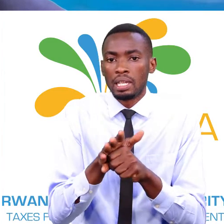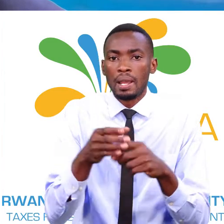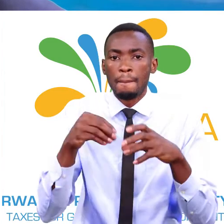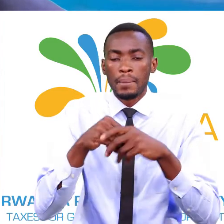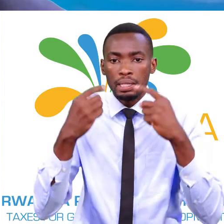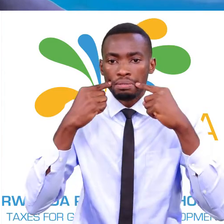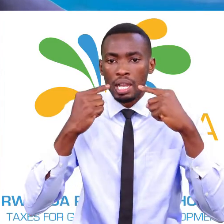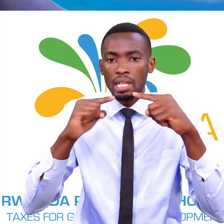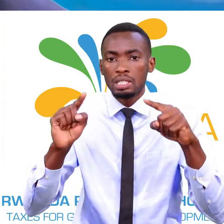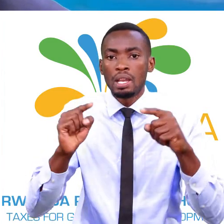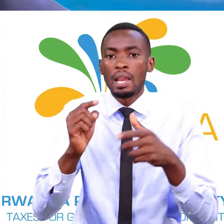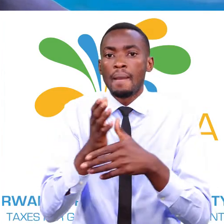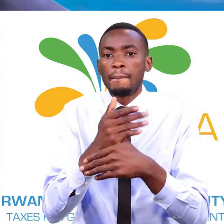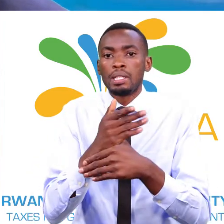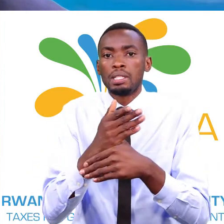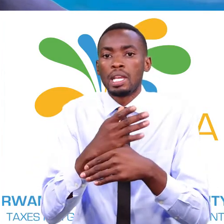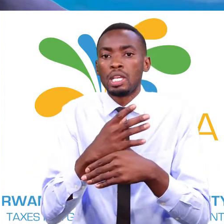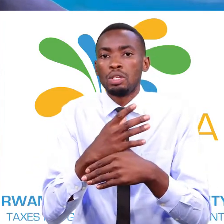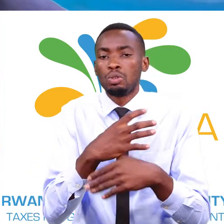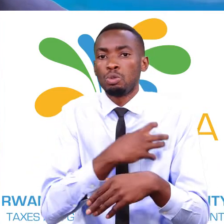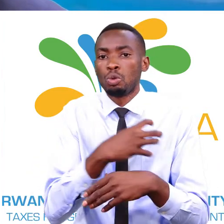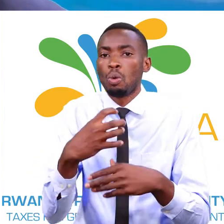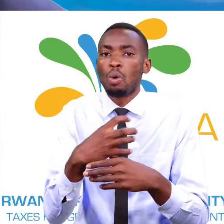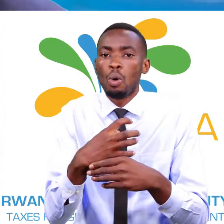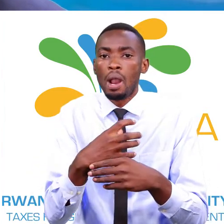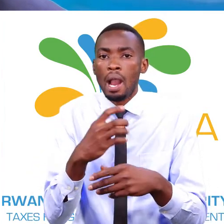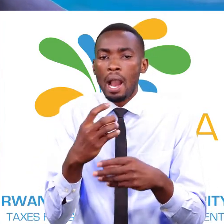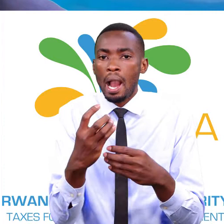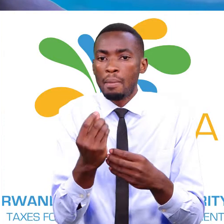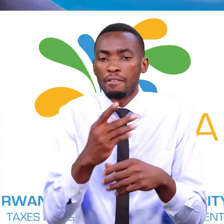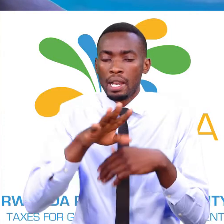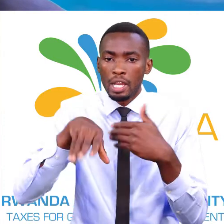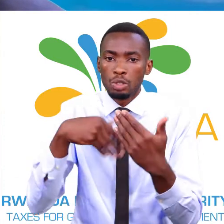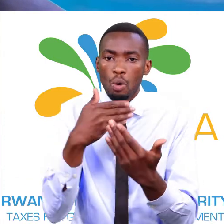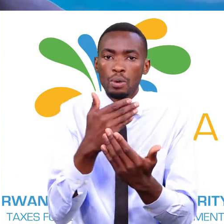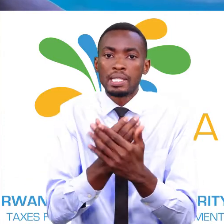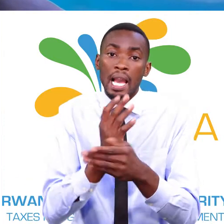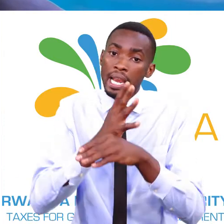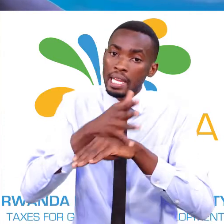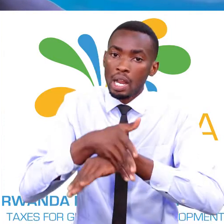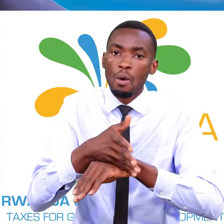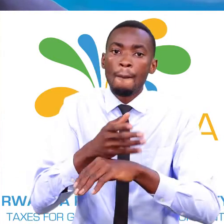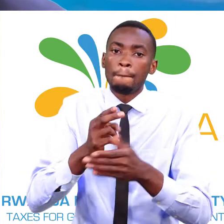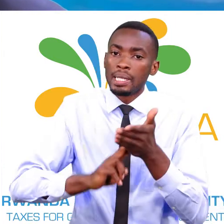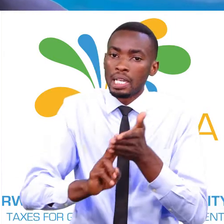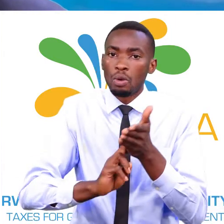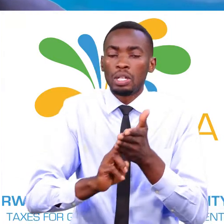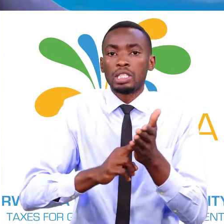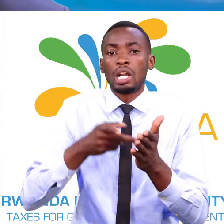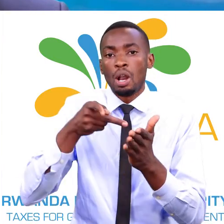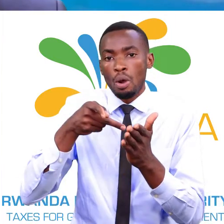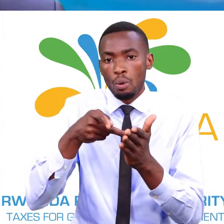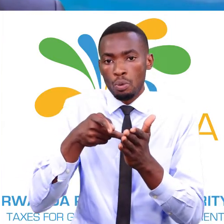cyane cyane mu itangazo rya Minisiteri y'Imari yari yakoze nuko amafaranga arengaho bazayakoresha mu kwishyura umusoro n'ubundi ku mutungo